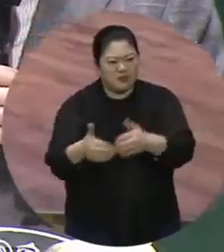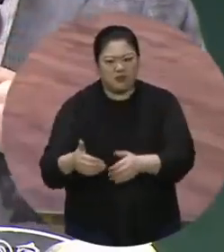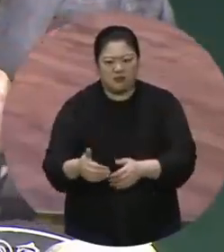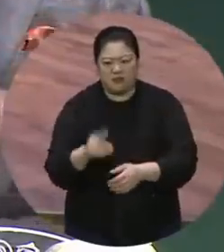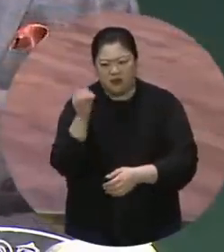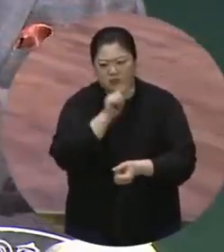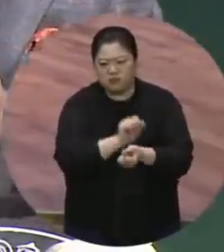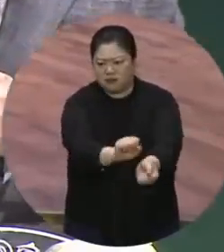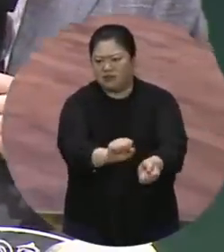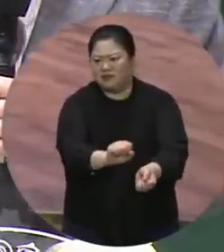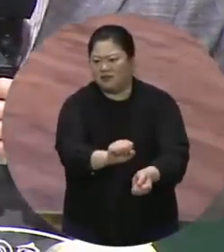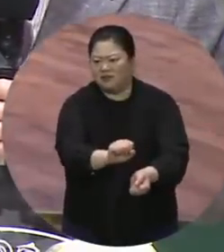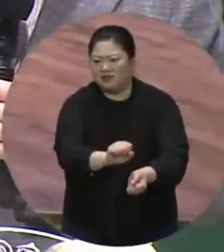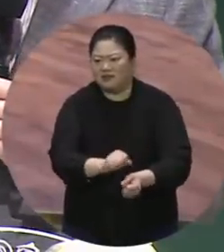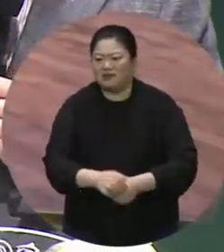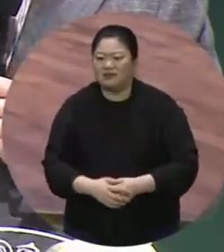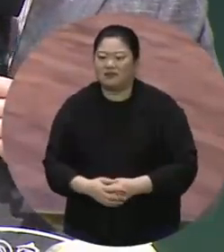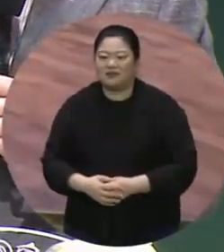될지어다.